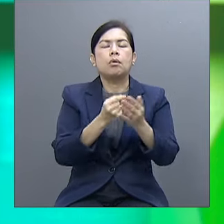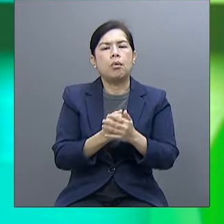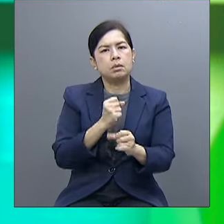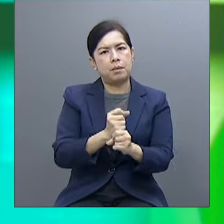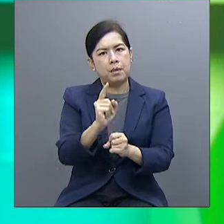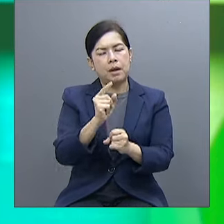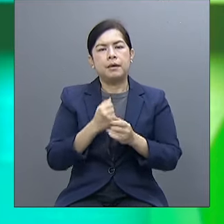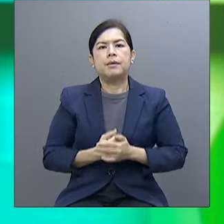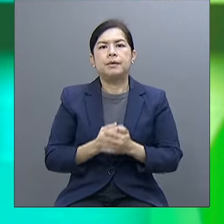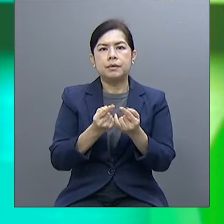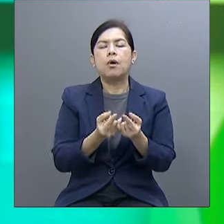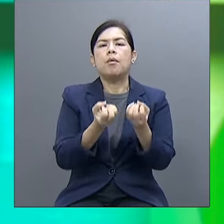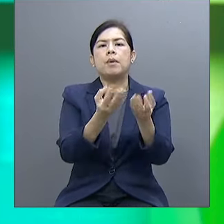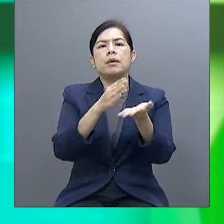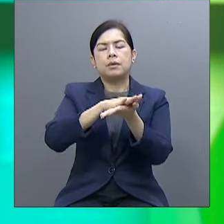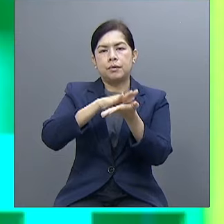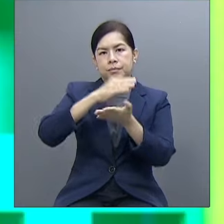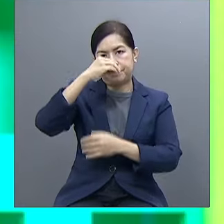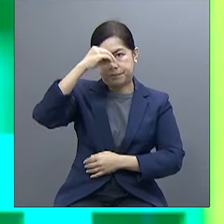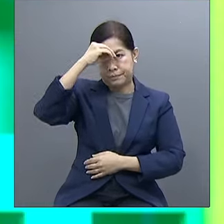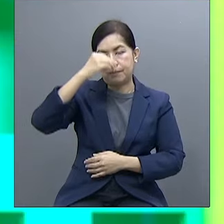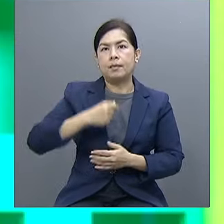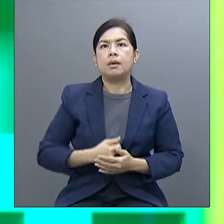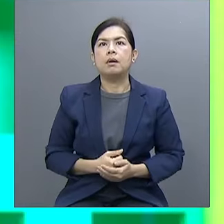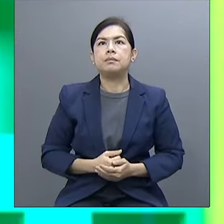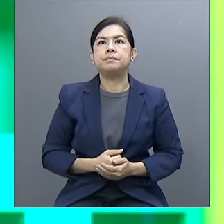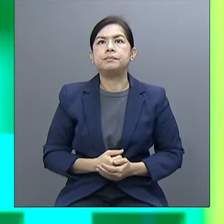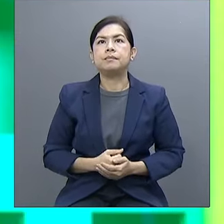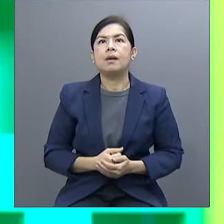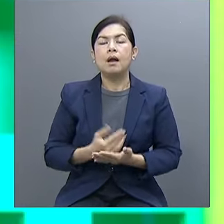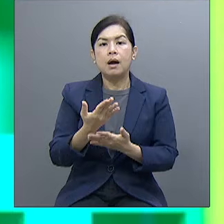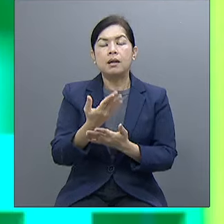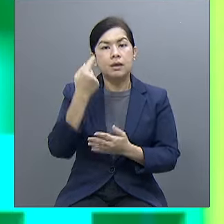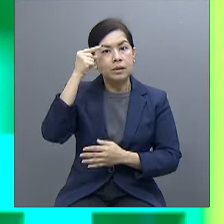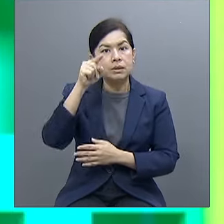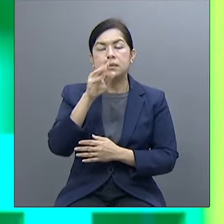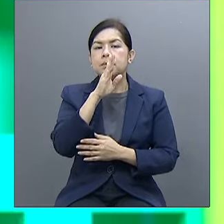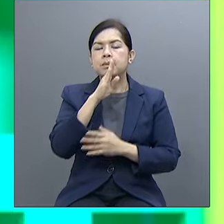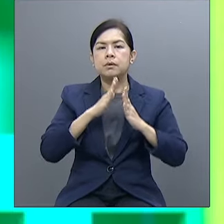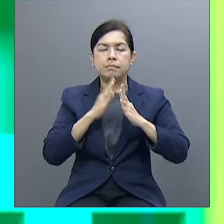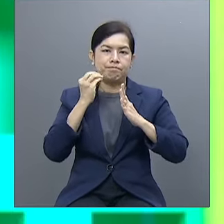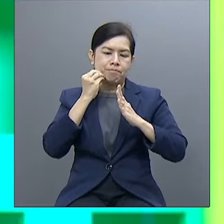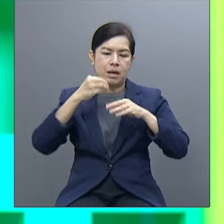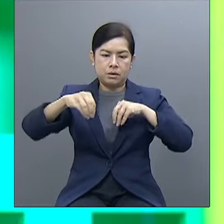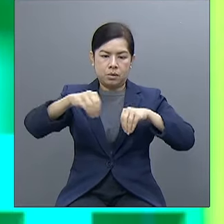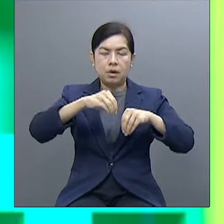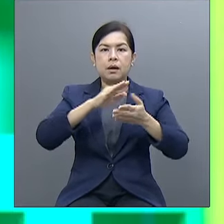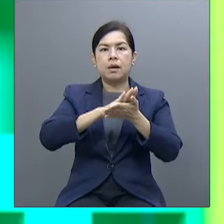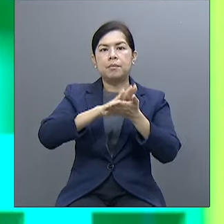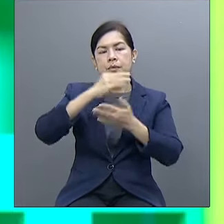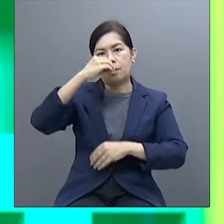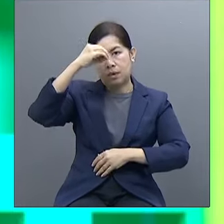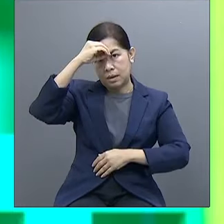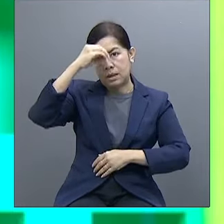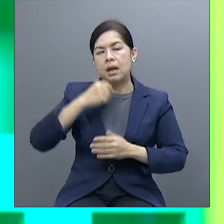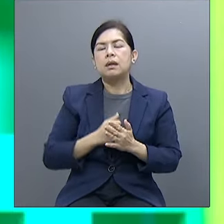ให้กับเด็กๆในการไปส่งกับโรงเรียนด้วยใช่ไหมน้องพรี ใช่ค่ะลองนึกดูนะคะถ้าเกิดว่าบ้านอยู่ใกล้เนี่ยความเสี่ยงในเรื่องของการเกิดอุบัติเห